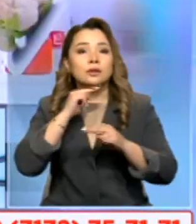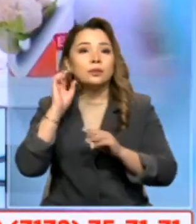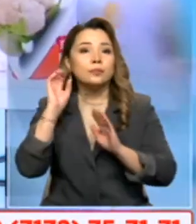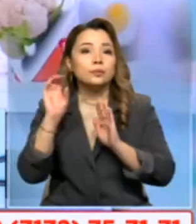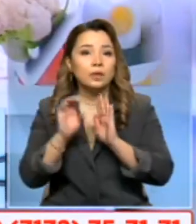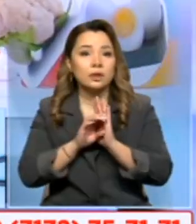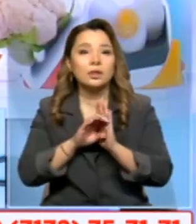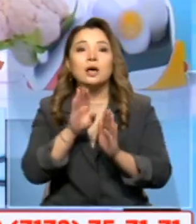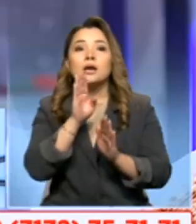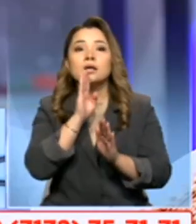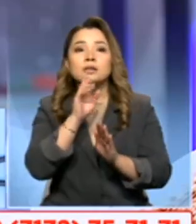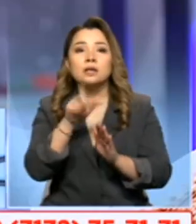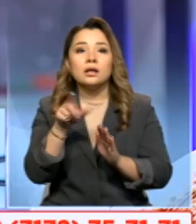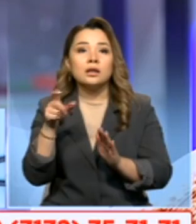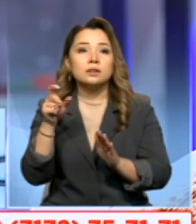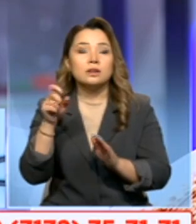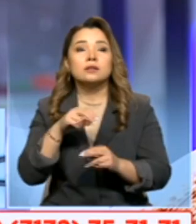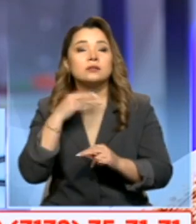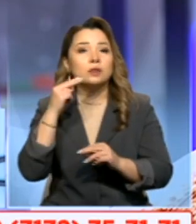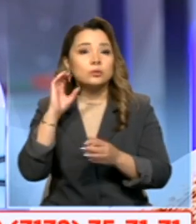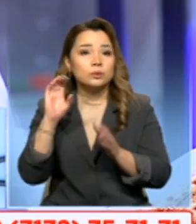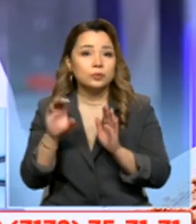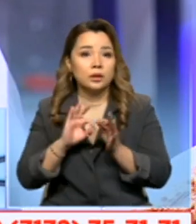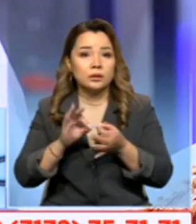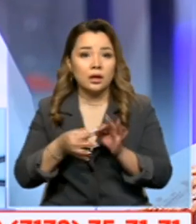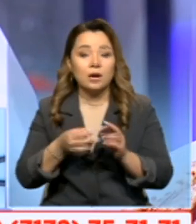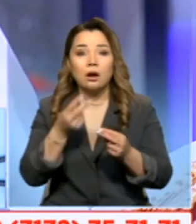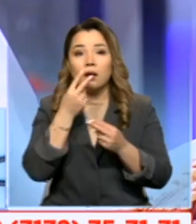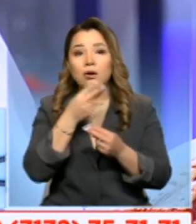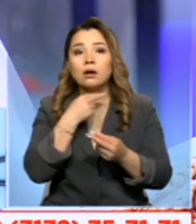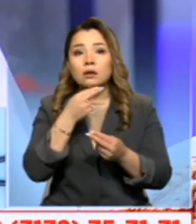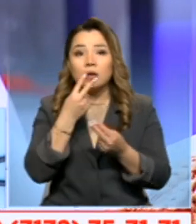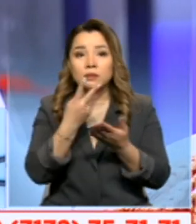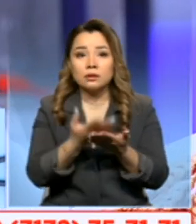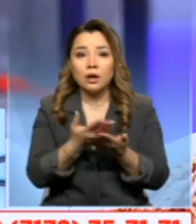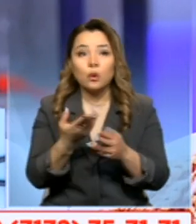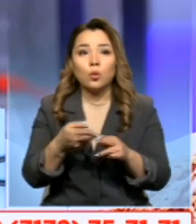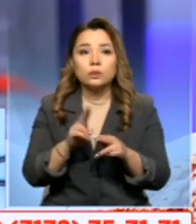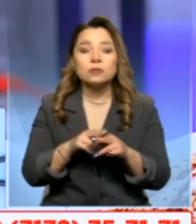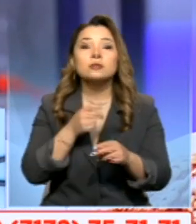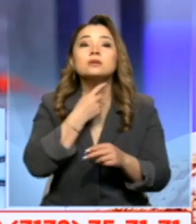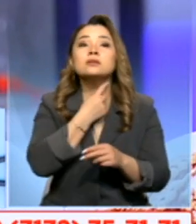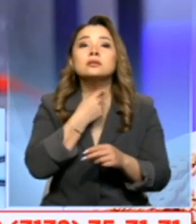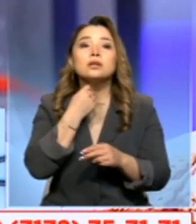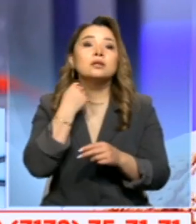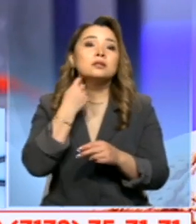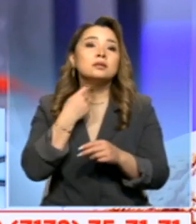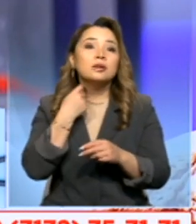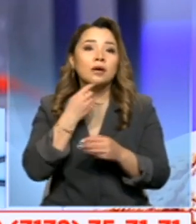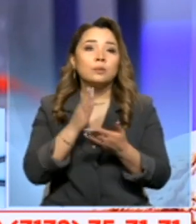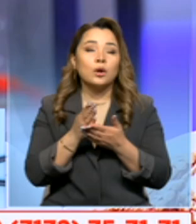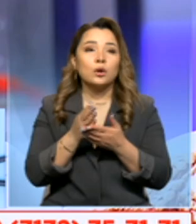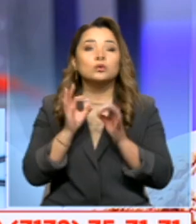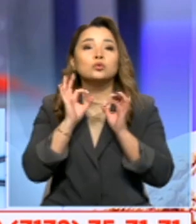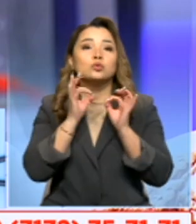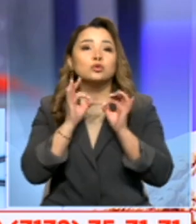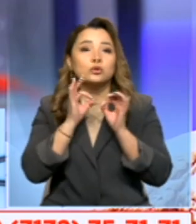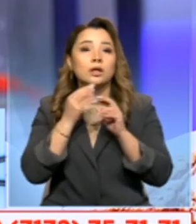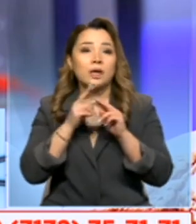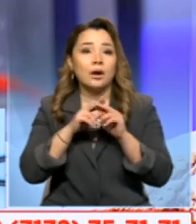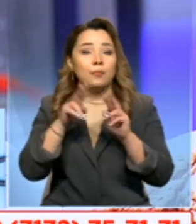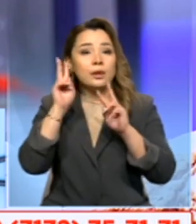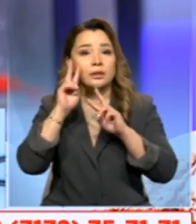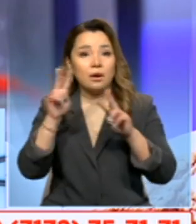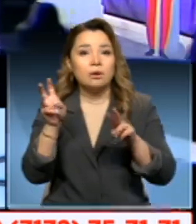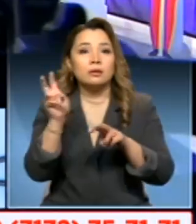қабыз және қыз келіншектердің құлақтарына алтын сырға. Қараңыздар, көбісі осы қалқанша безіндегі түйінді білмей отырып,